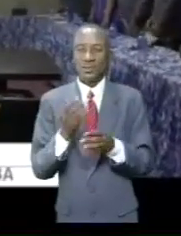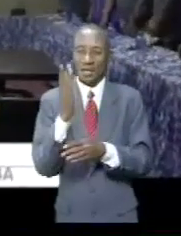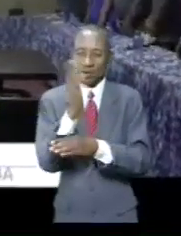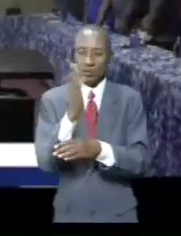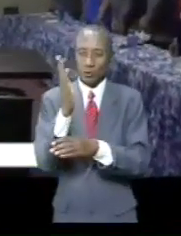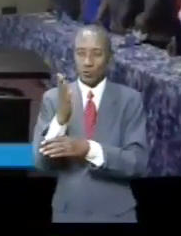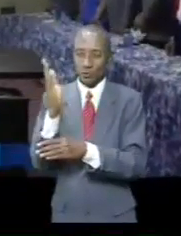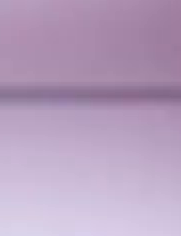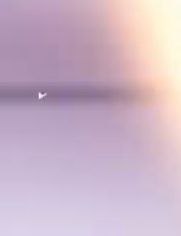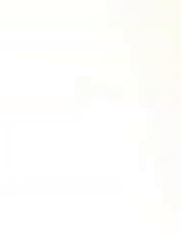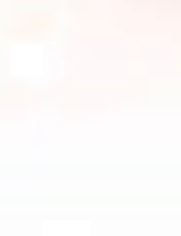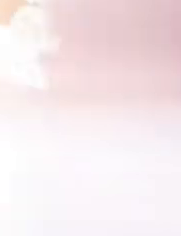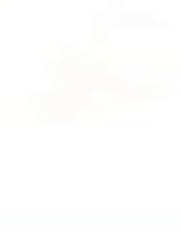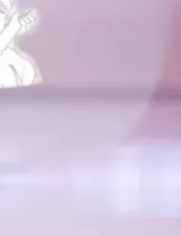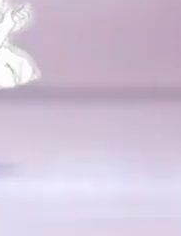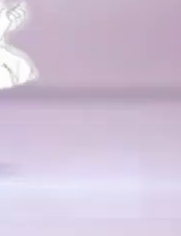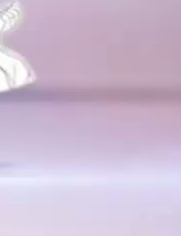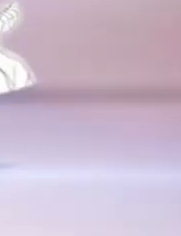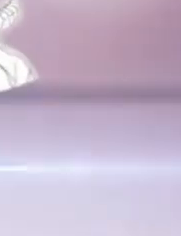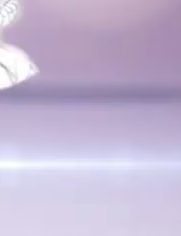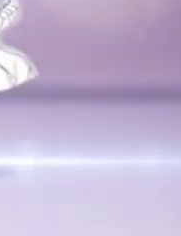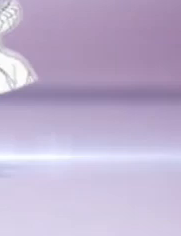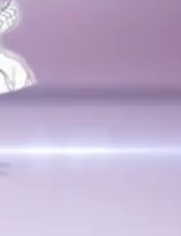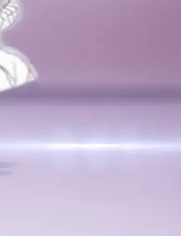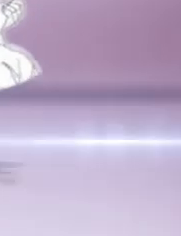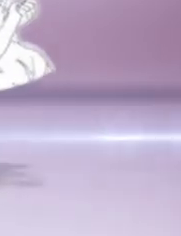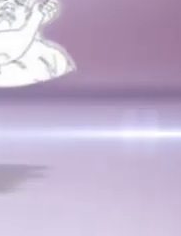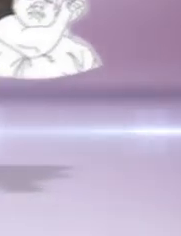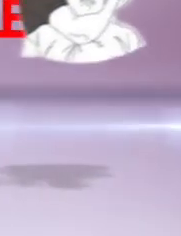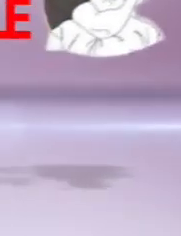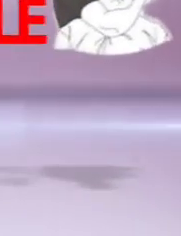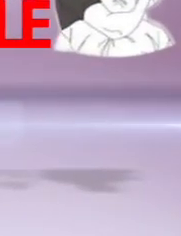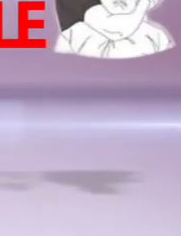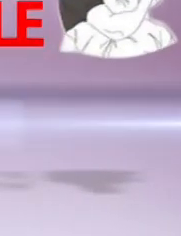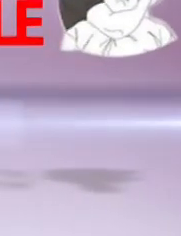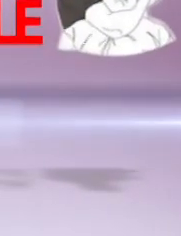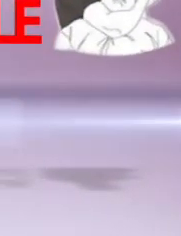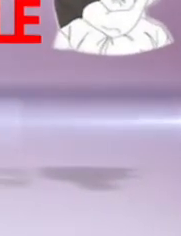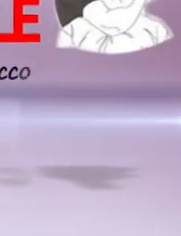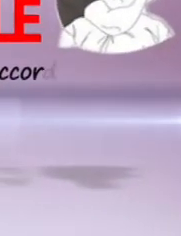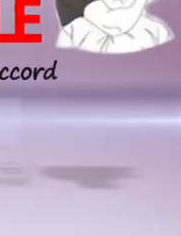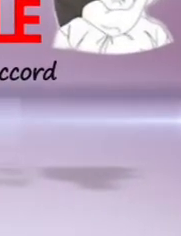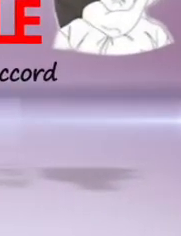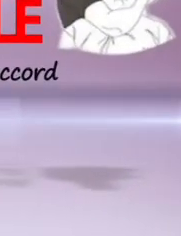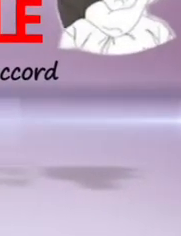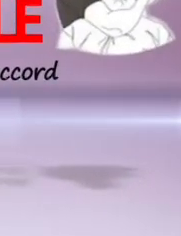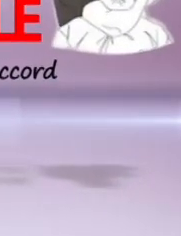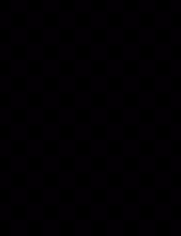marche du travail. Clément, Clément.